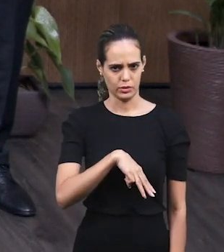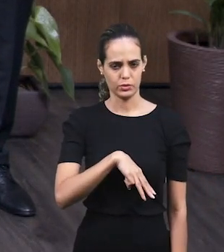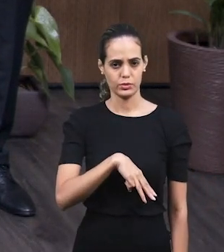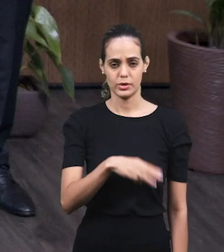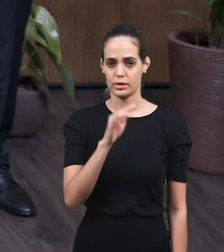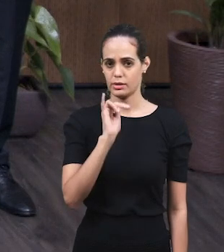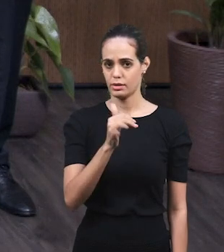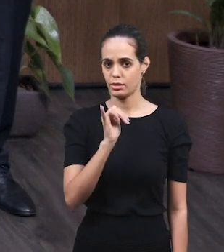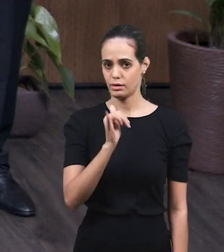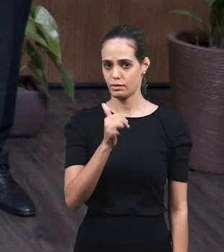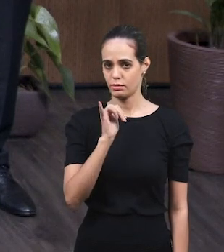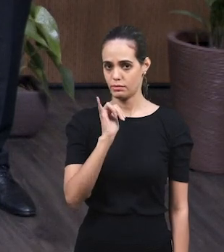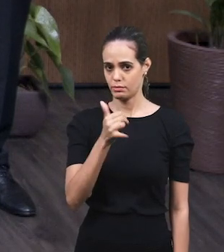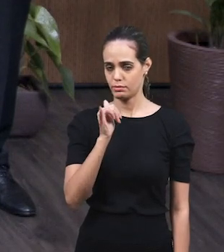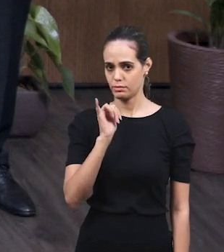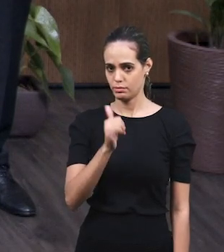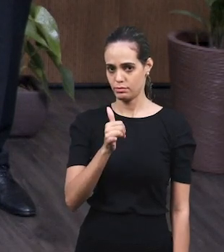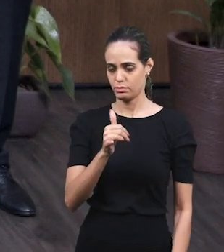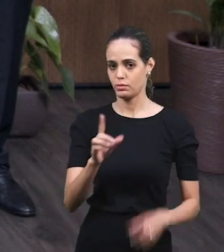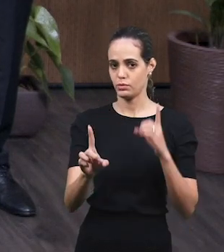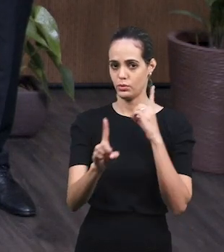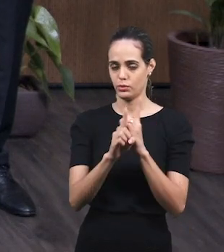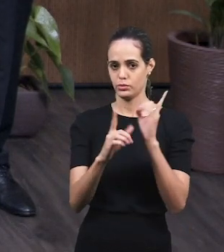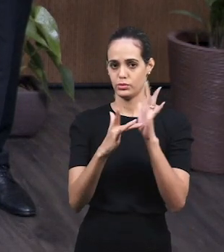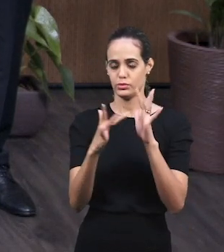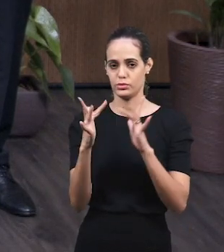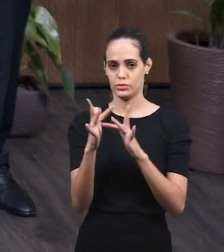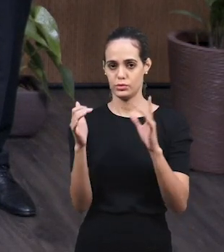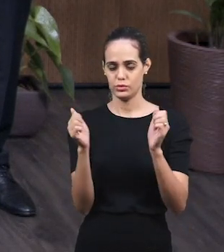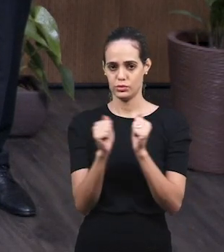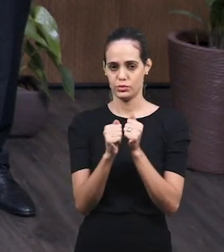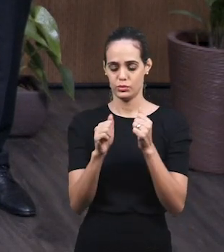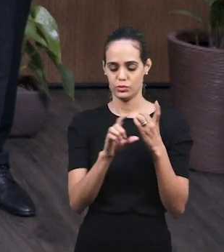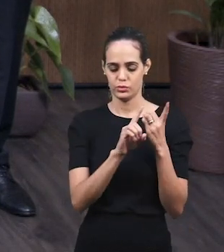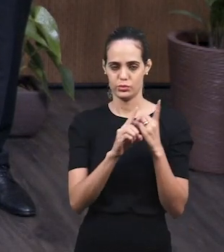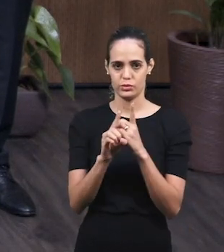Tel comme cité dans le chapitre 18 de Matthieu,